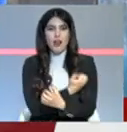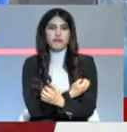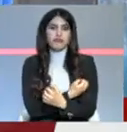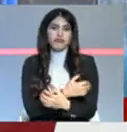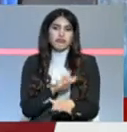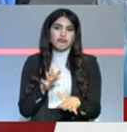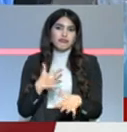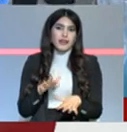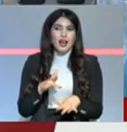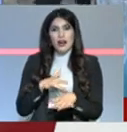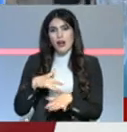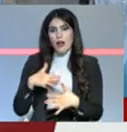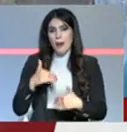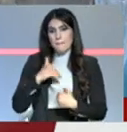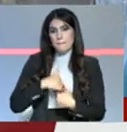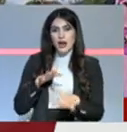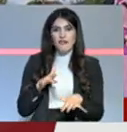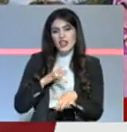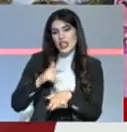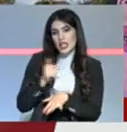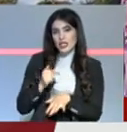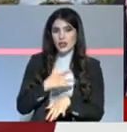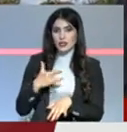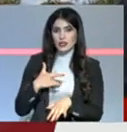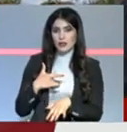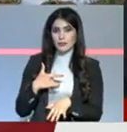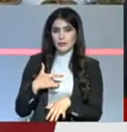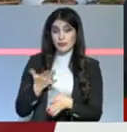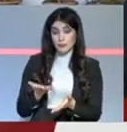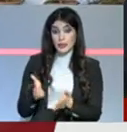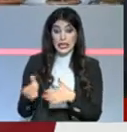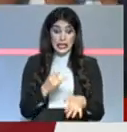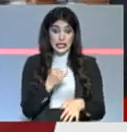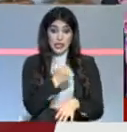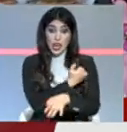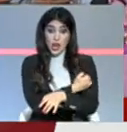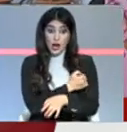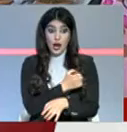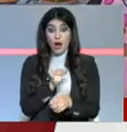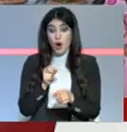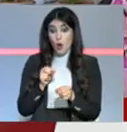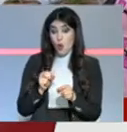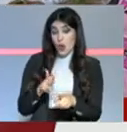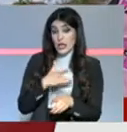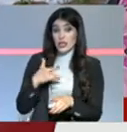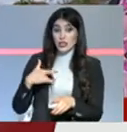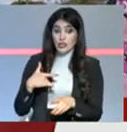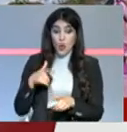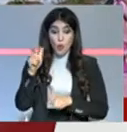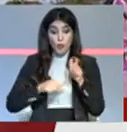خلفت حاجه بعد مده صحي يعني خير من تحت